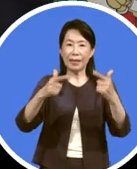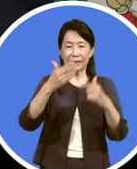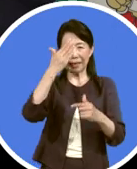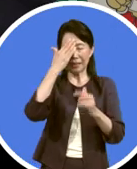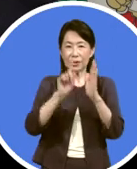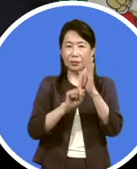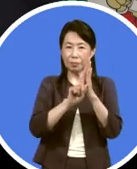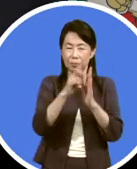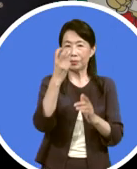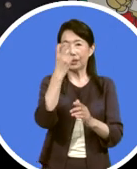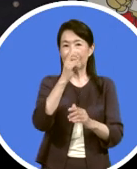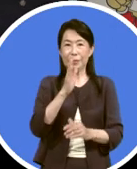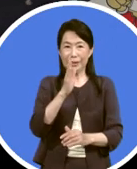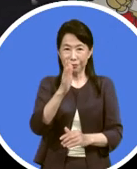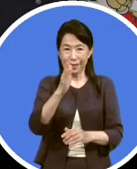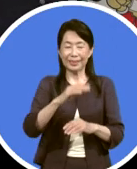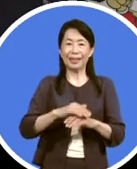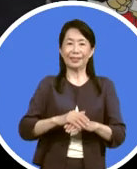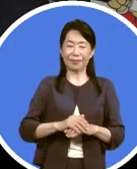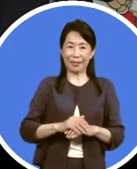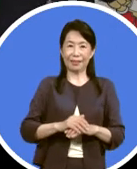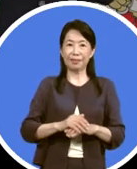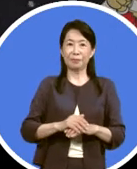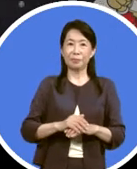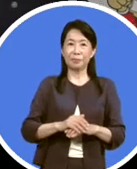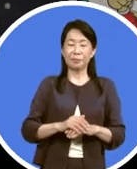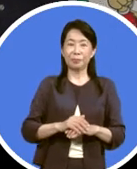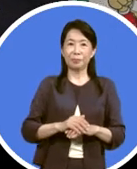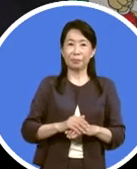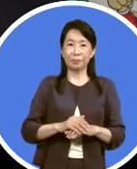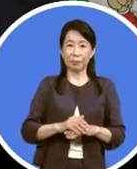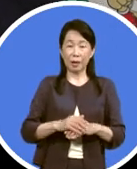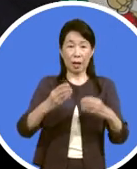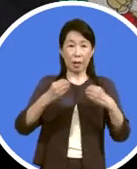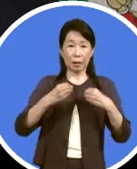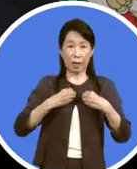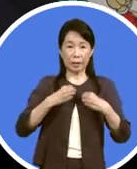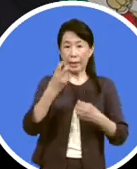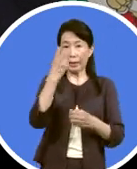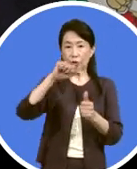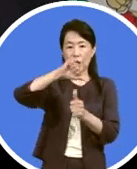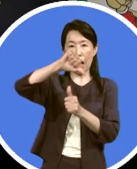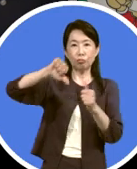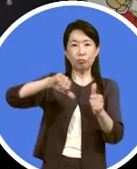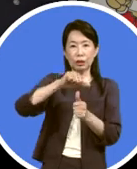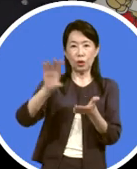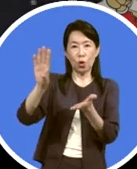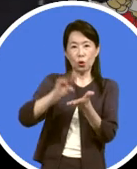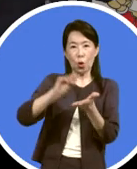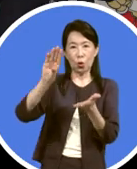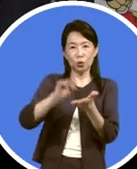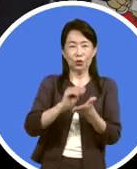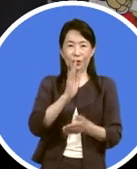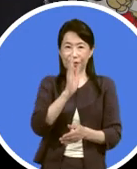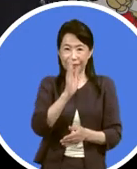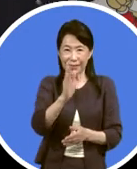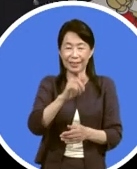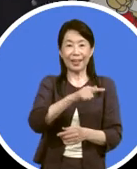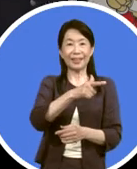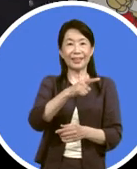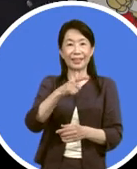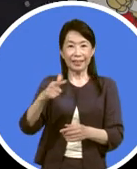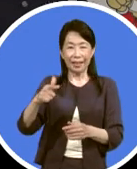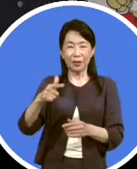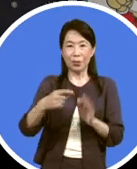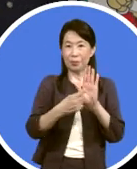体調管理をお願いしたいとかそれから感染確認のアプリこういったものを導入していただきたいというふう